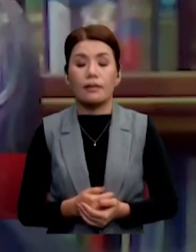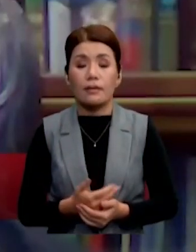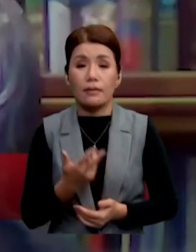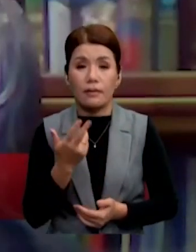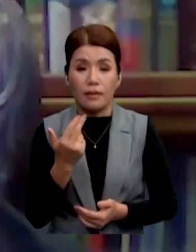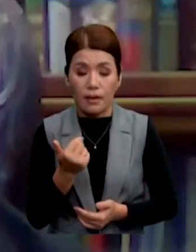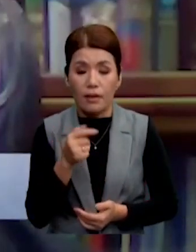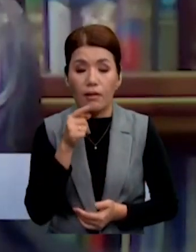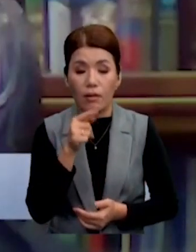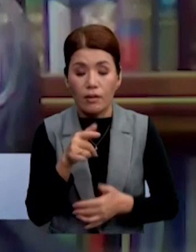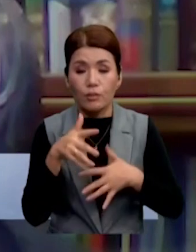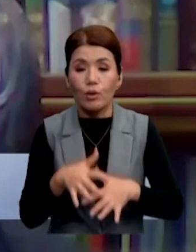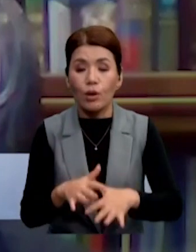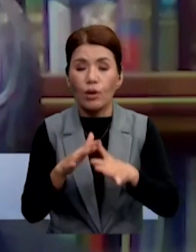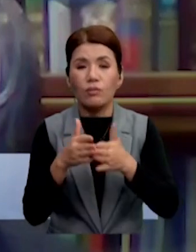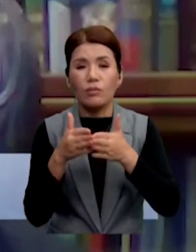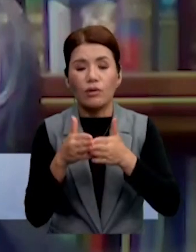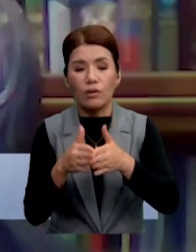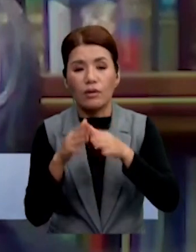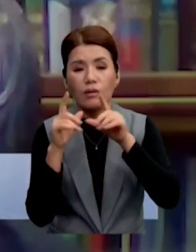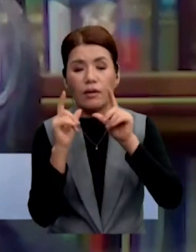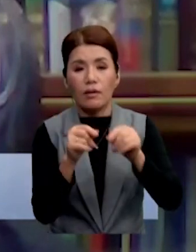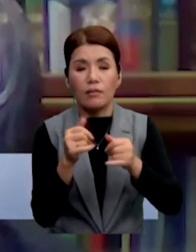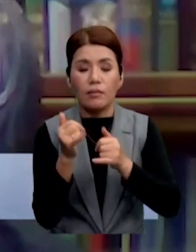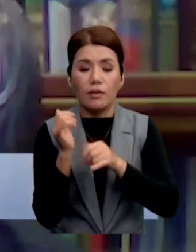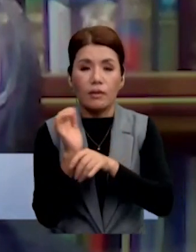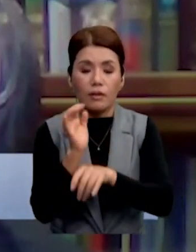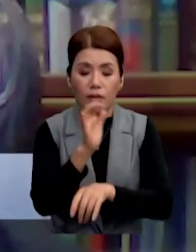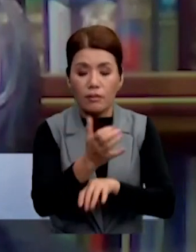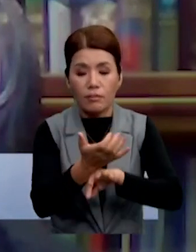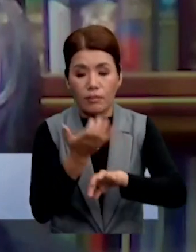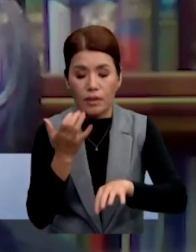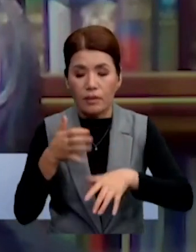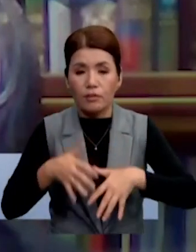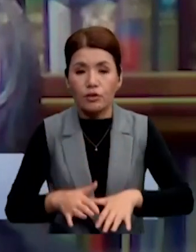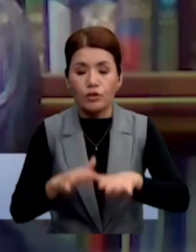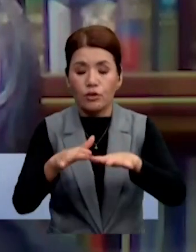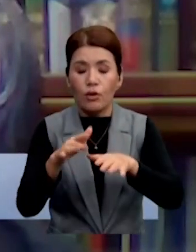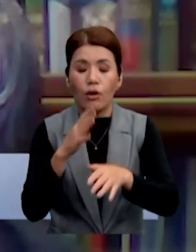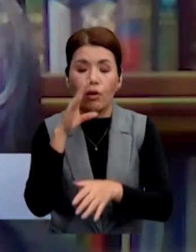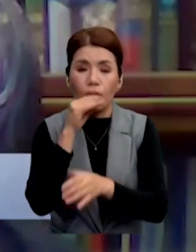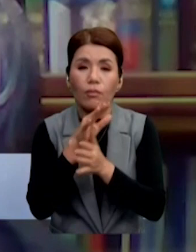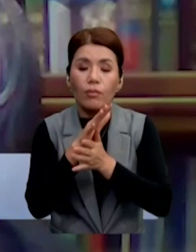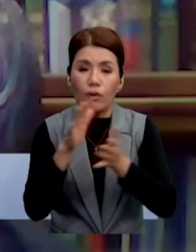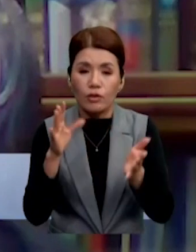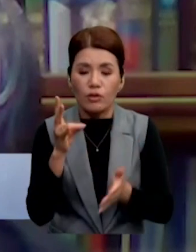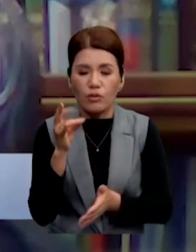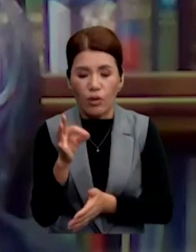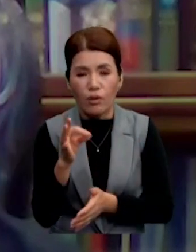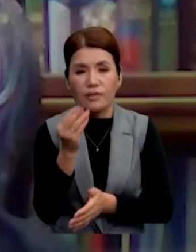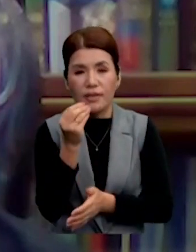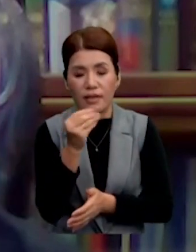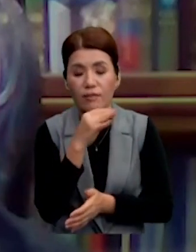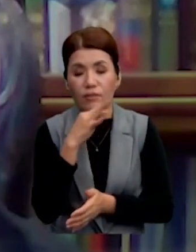Әрине, тауарды су көлігімен тасымалдау әлде қайда тиімді болар еді. Әсіресе Каспий теңізінің мүмкіндігі мол. Бірақ қыруар қаржы бөлейін деп